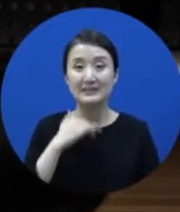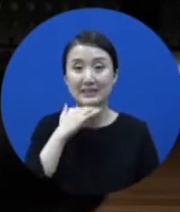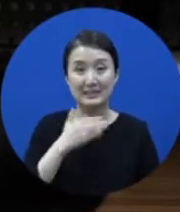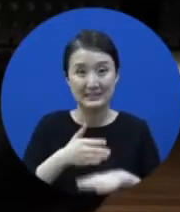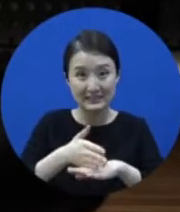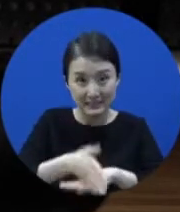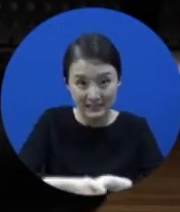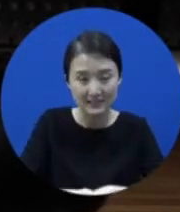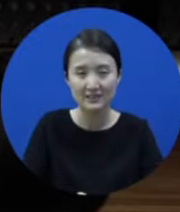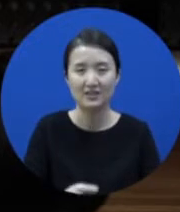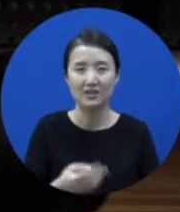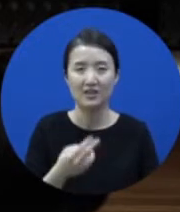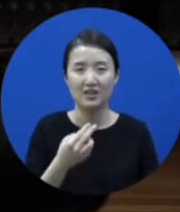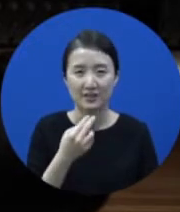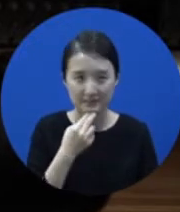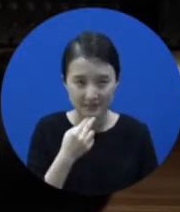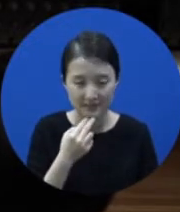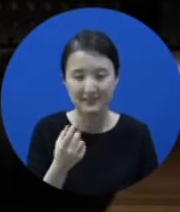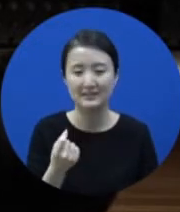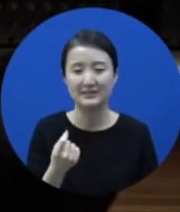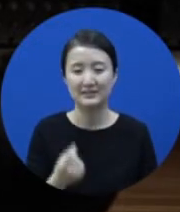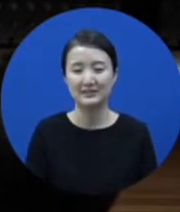없습니다. 하나 둘 셋 넷.